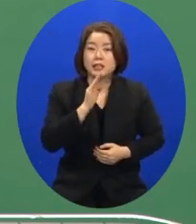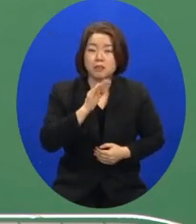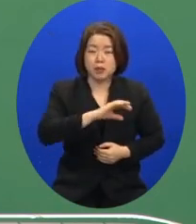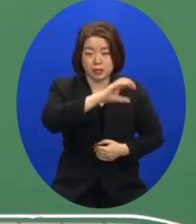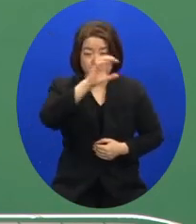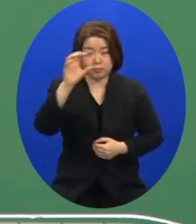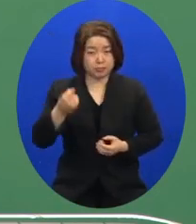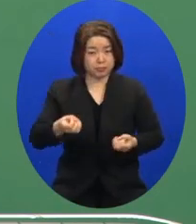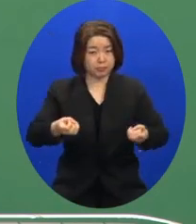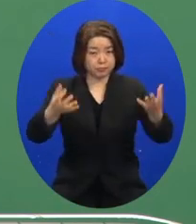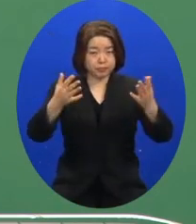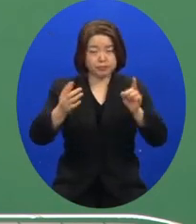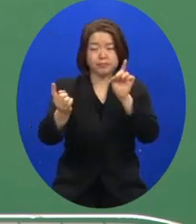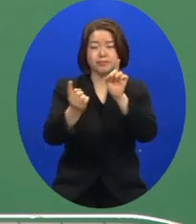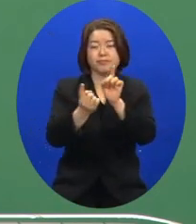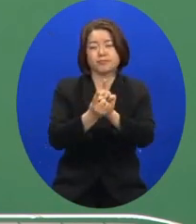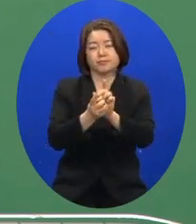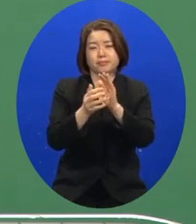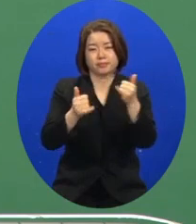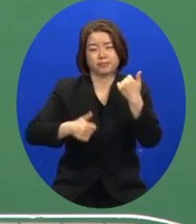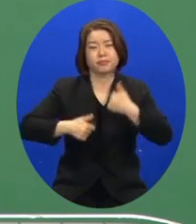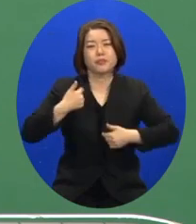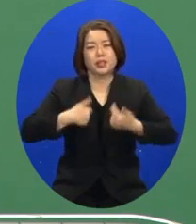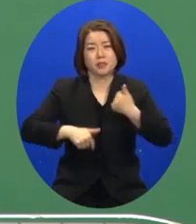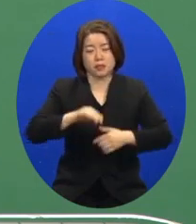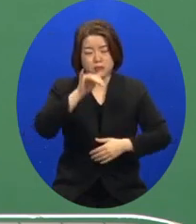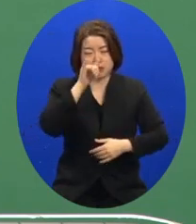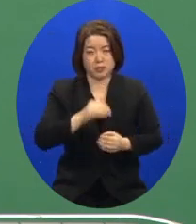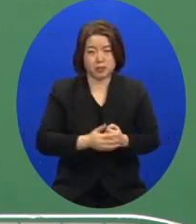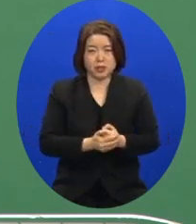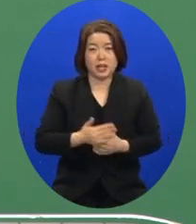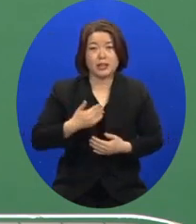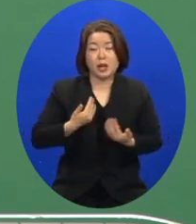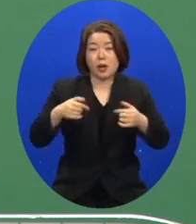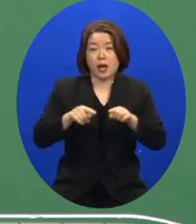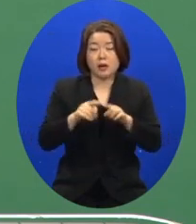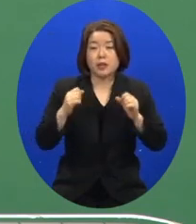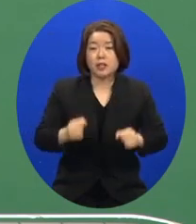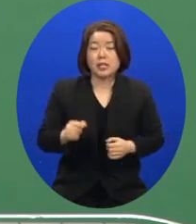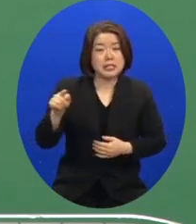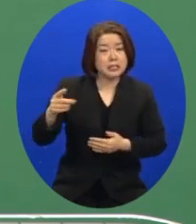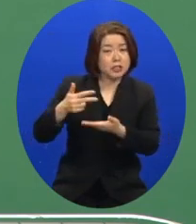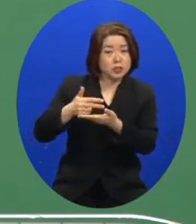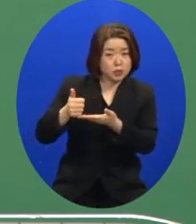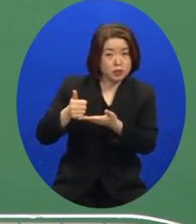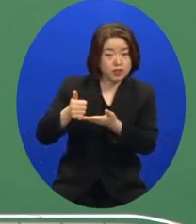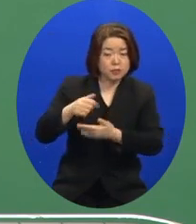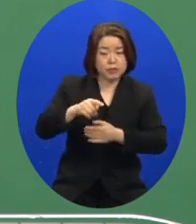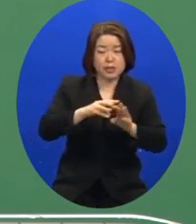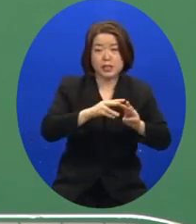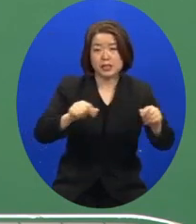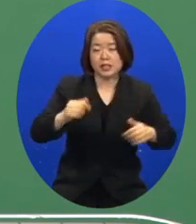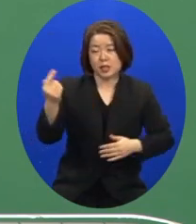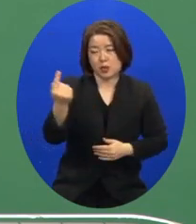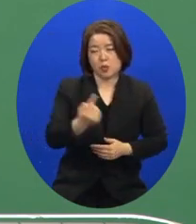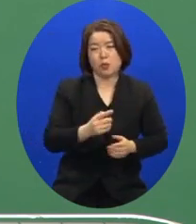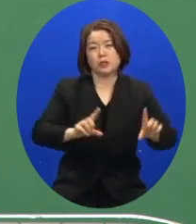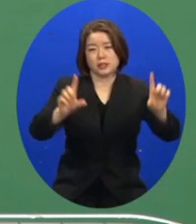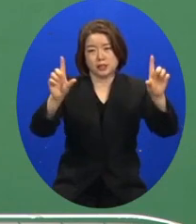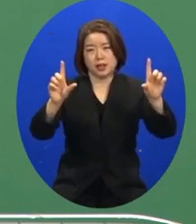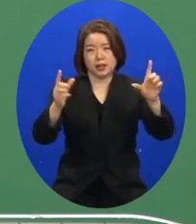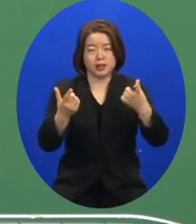성탄절을 맞이하는 자의 기쁨입니다. 나와 함께 계시는 그 주님이 이 땅에 오신